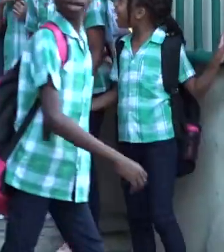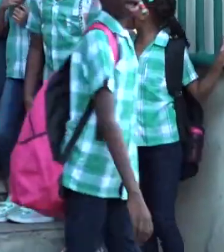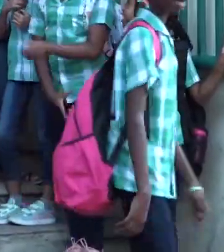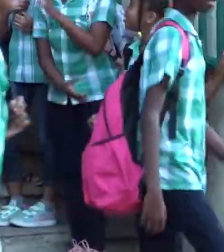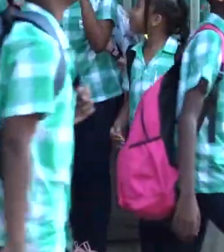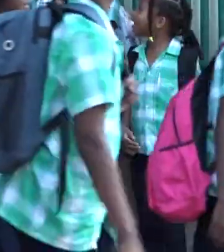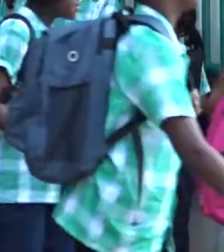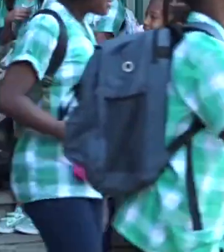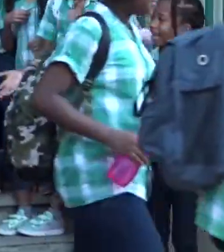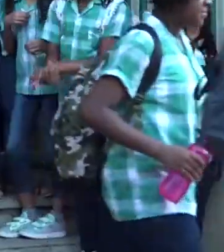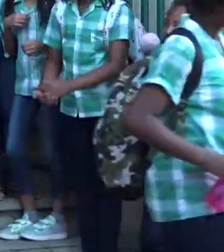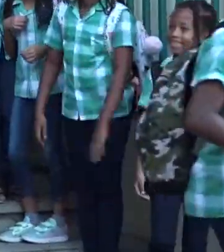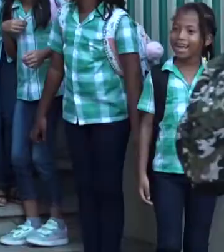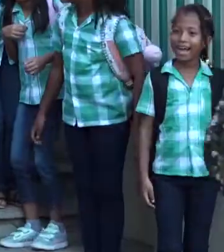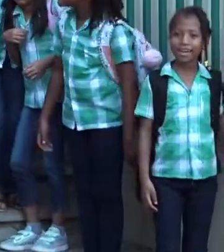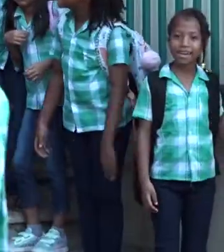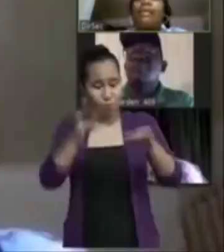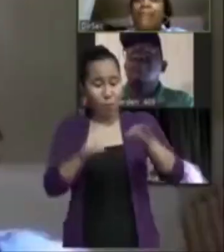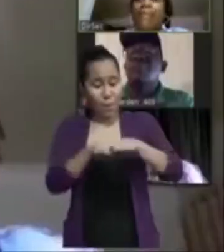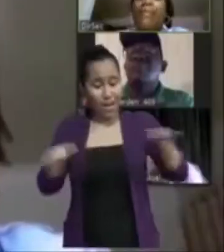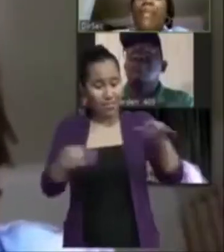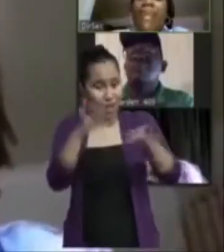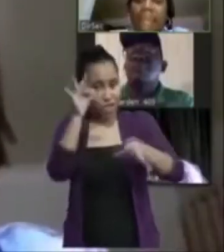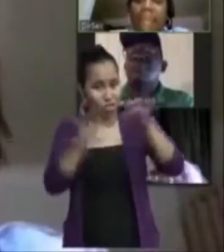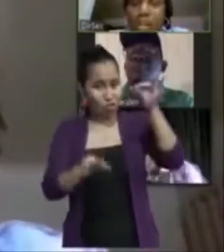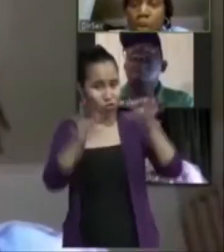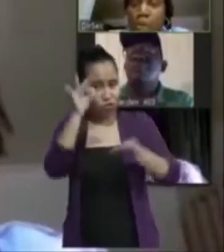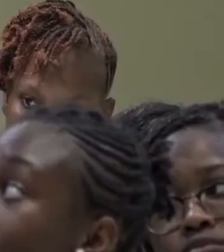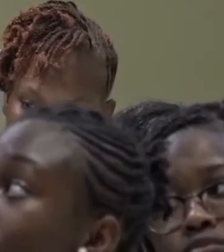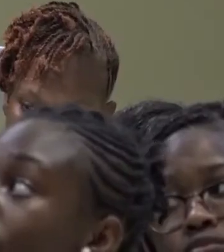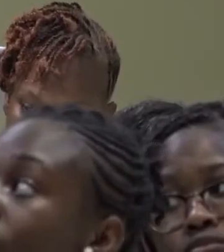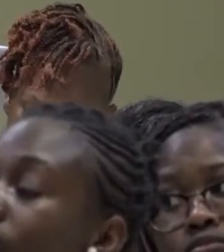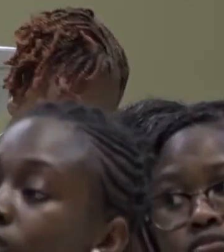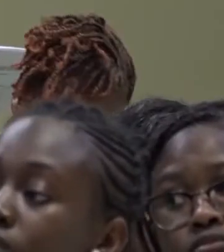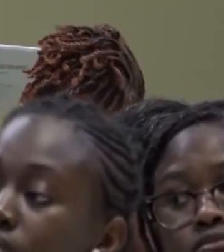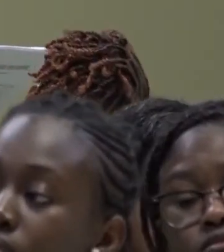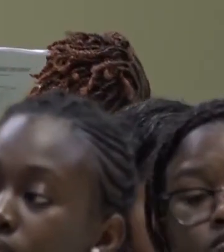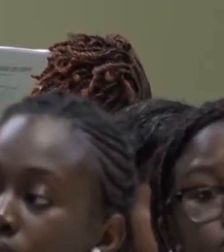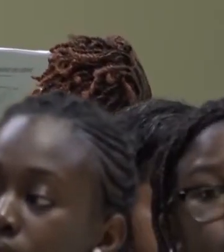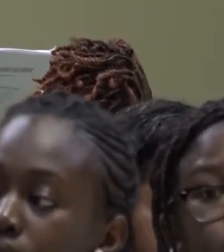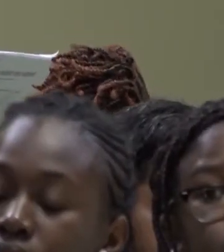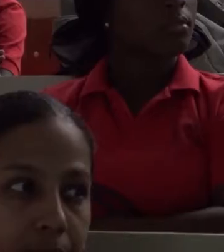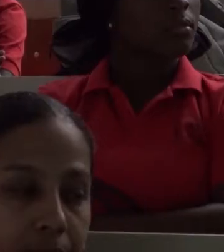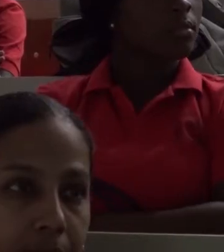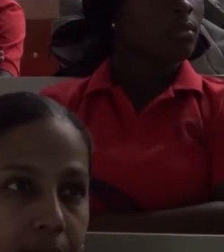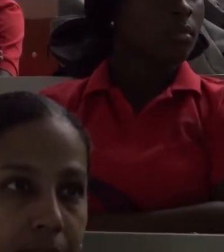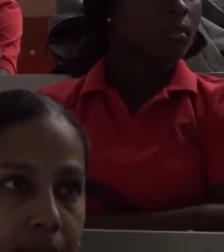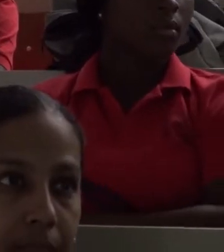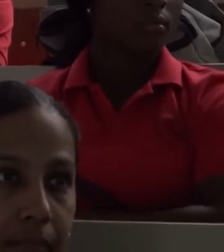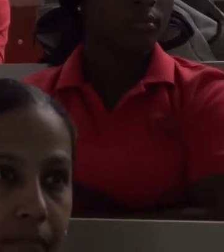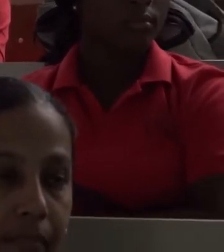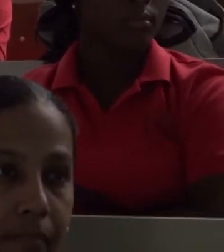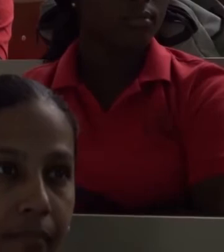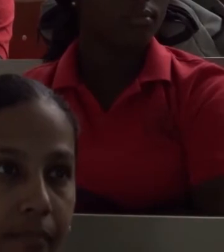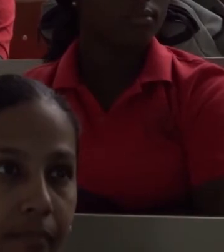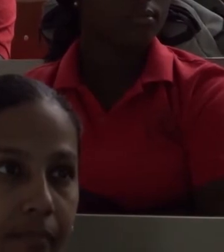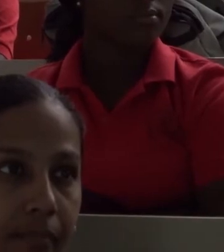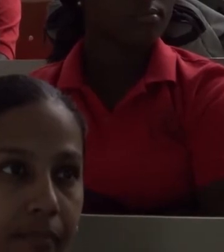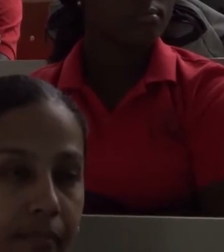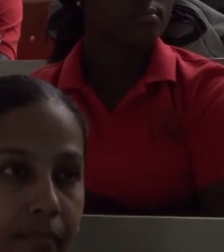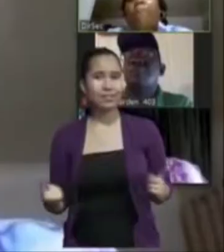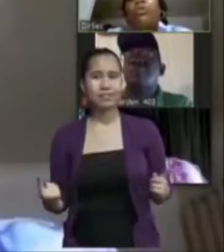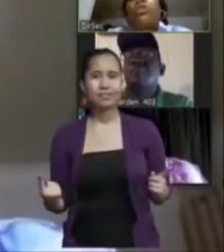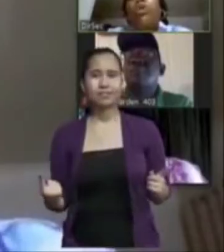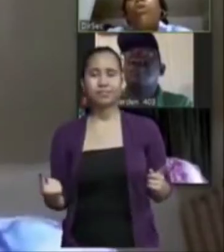op basis van toetsresultaten, dat leerlingen zullen moeten doorstromen. Wanneer we zeggen dat leerlingen doorstromen,